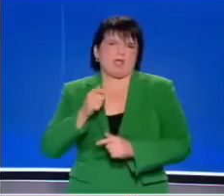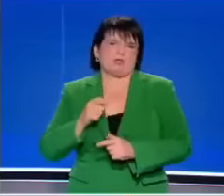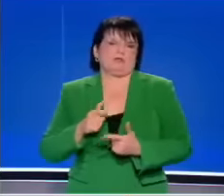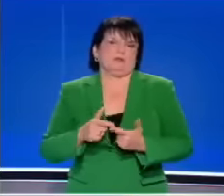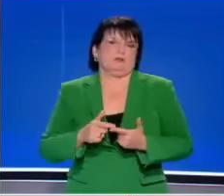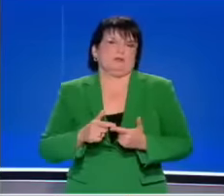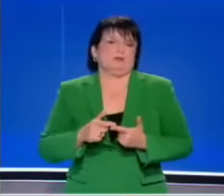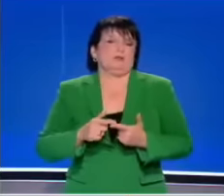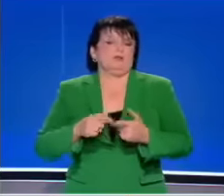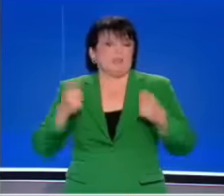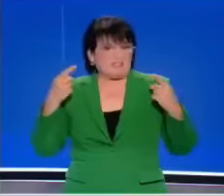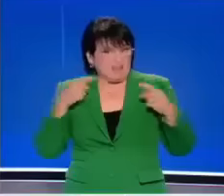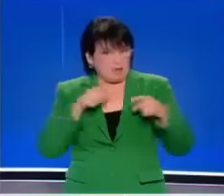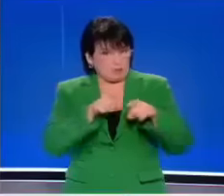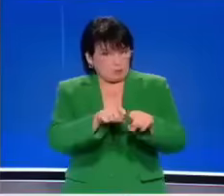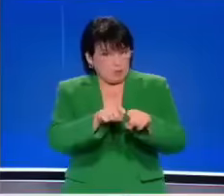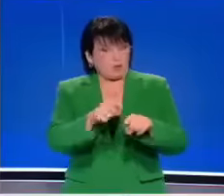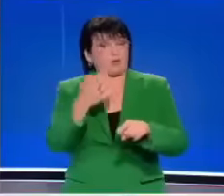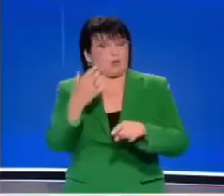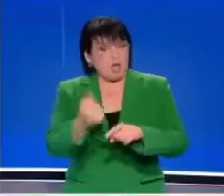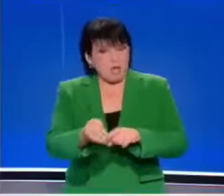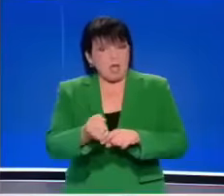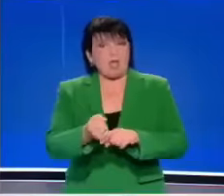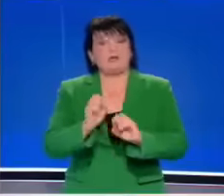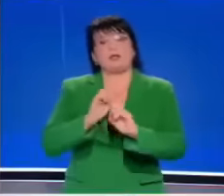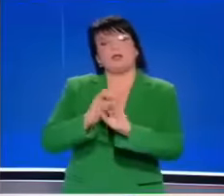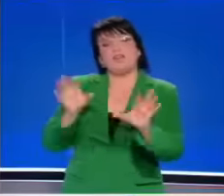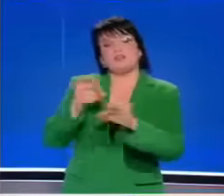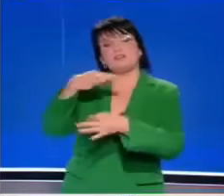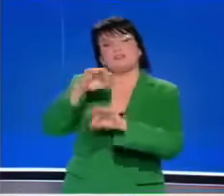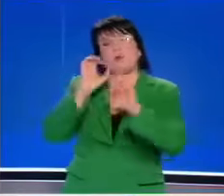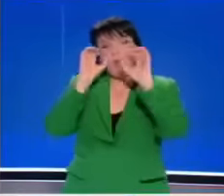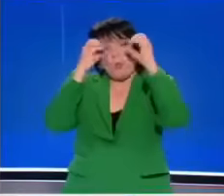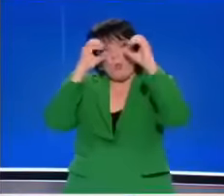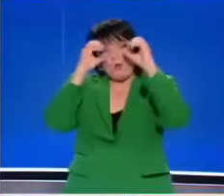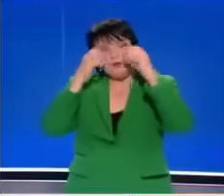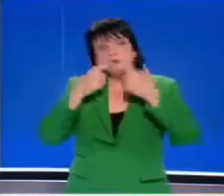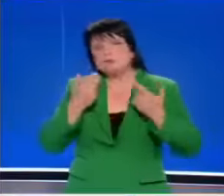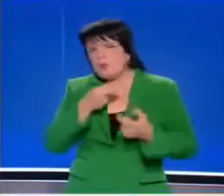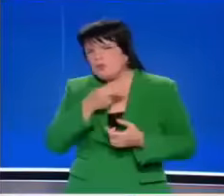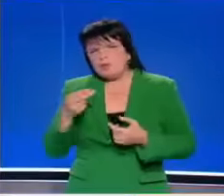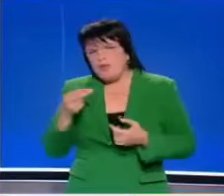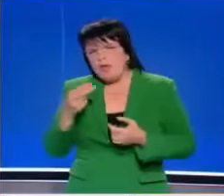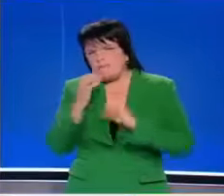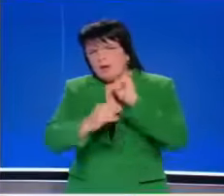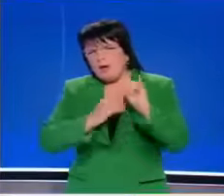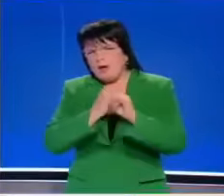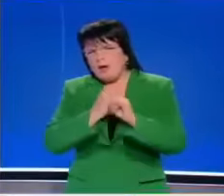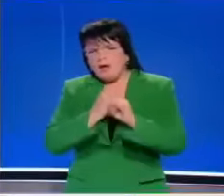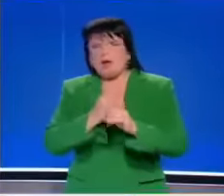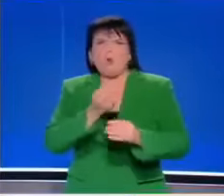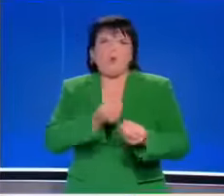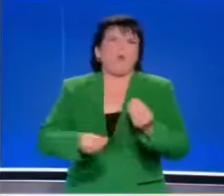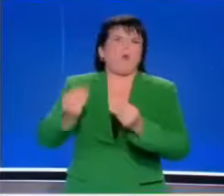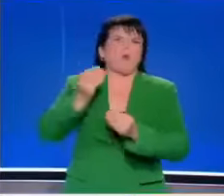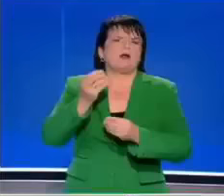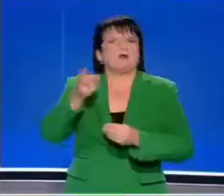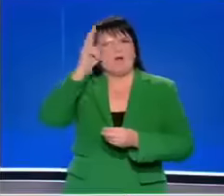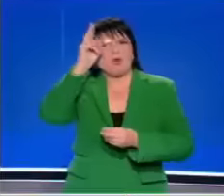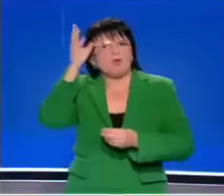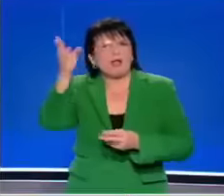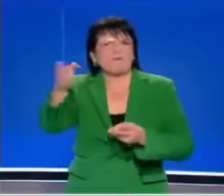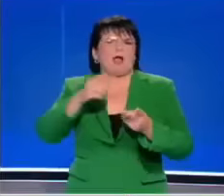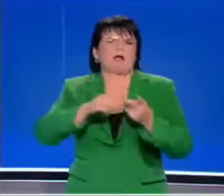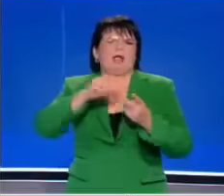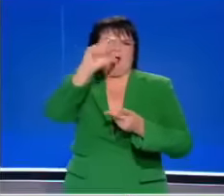ένωση και συγχρόνως έχει διαφήμιση στην google μεγαλύτερη από κάθε κόμμα στη γερμανία από